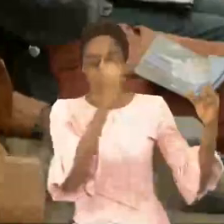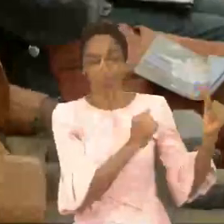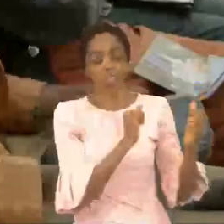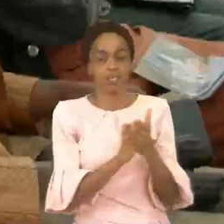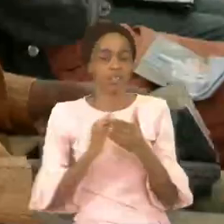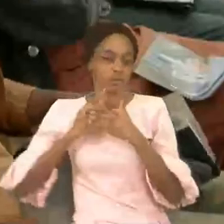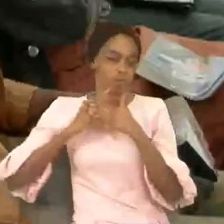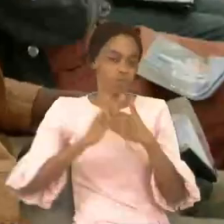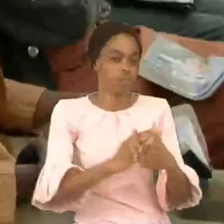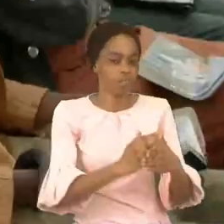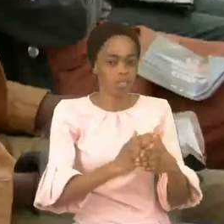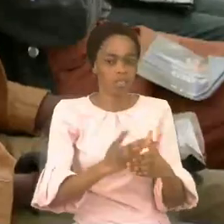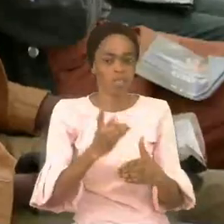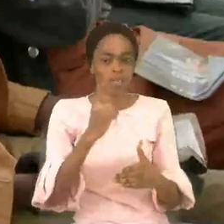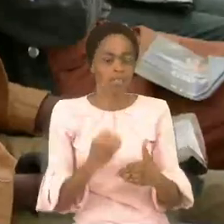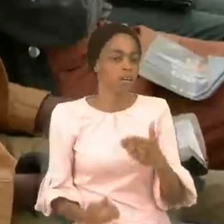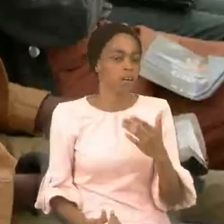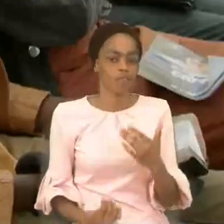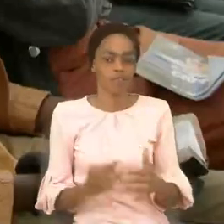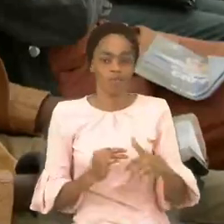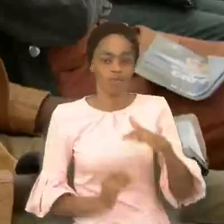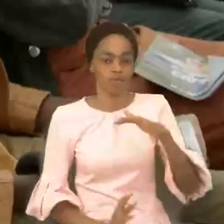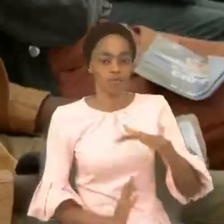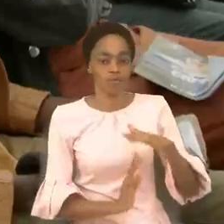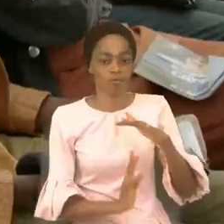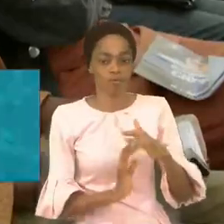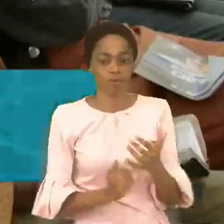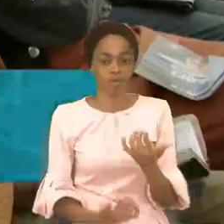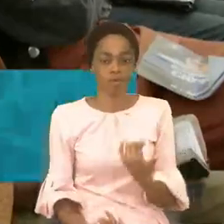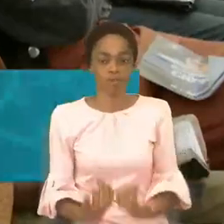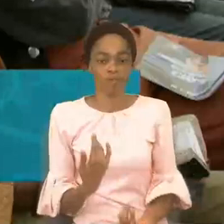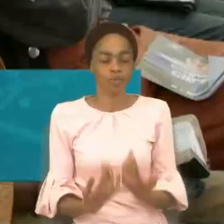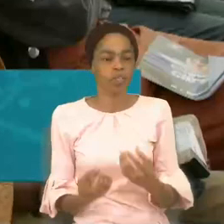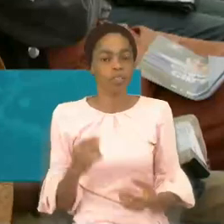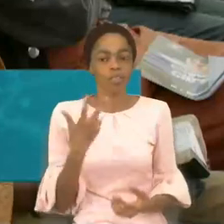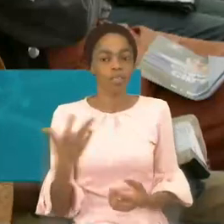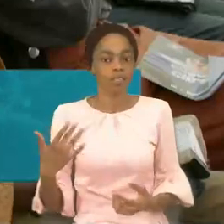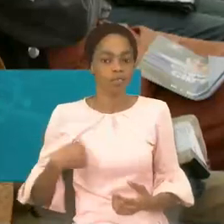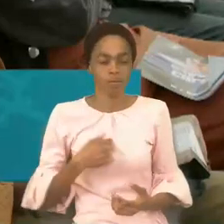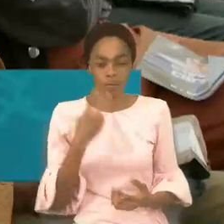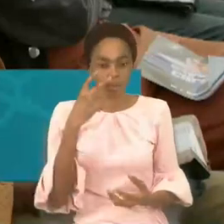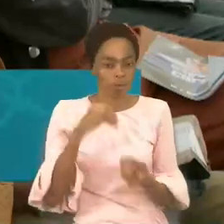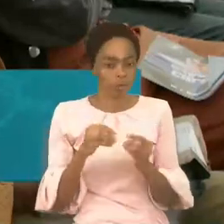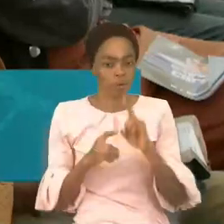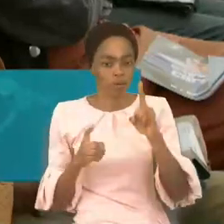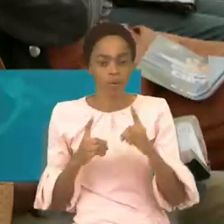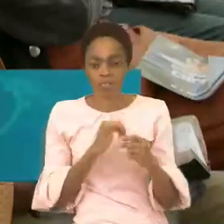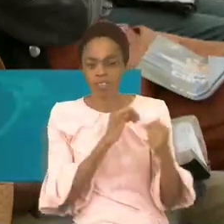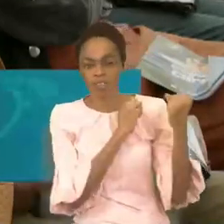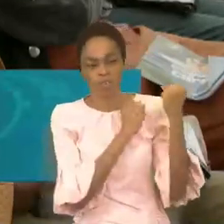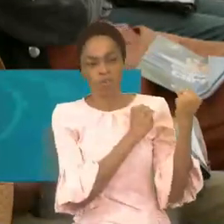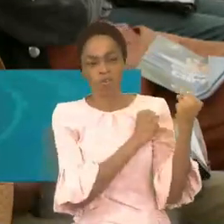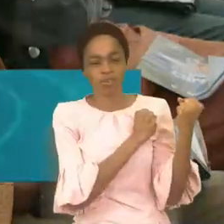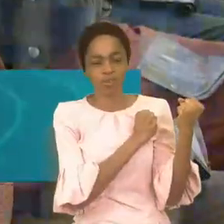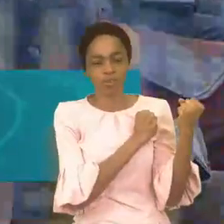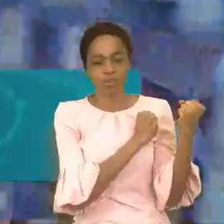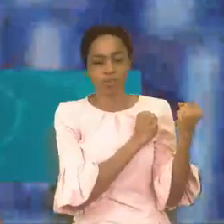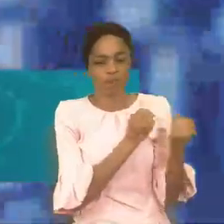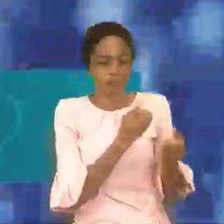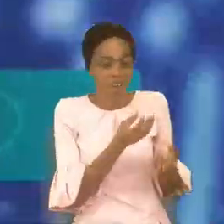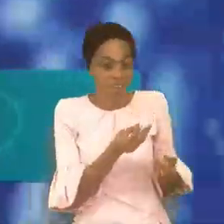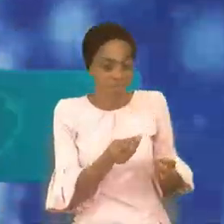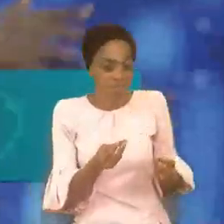fournaise ardente. Il y a trois choses à considérer. Premièrement, le petit homme courageux qui ne fléchit pas